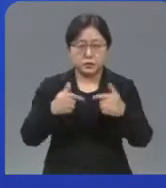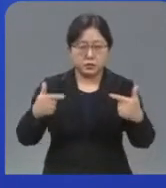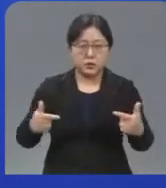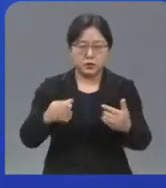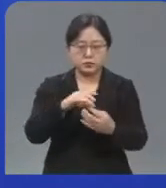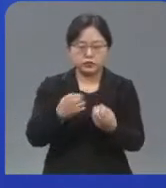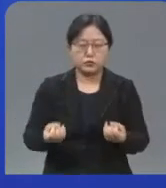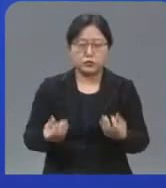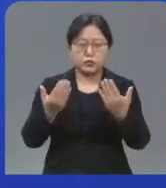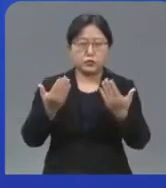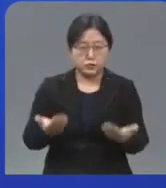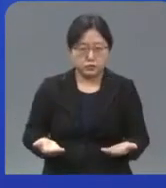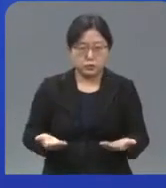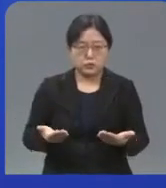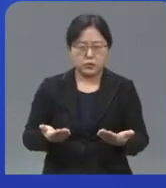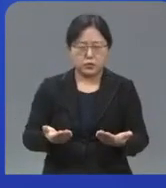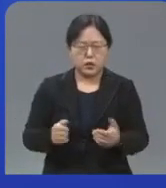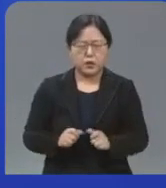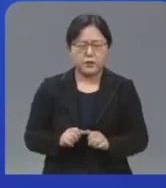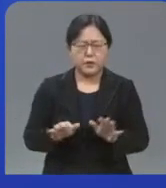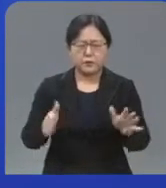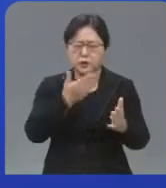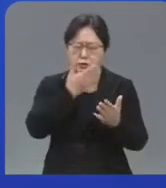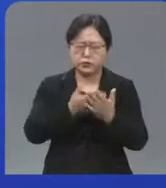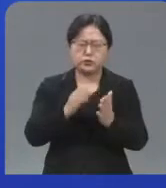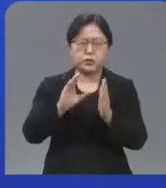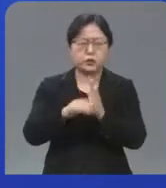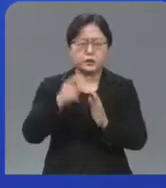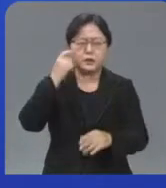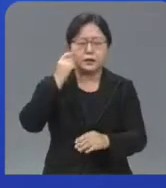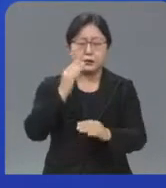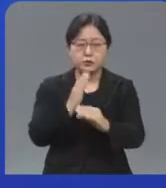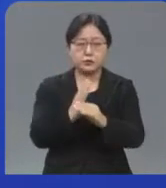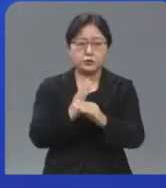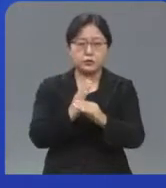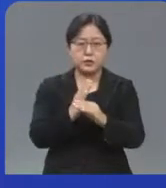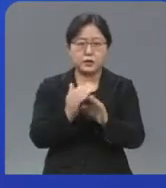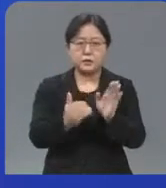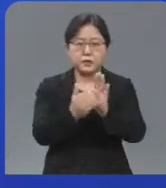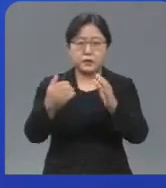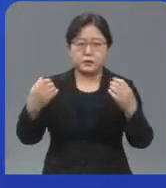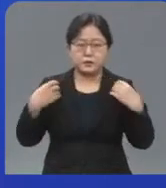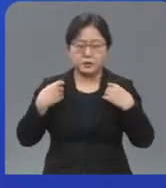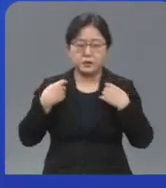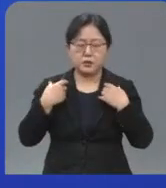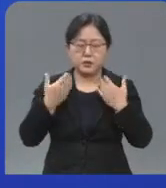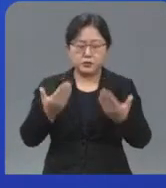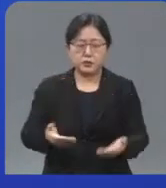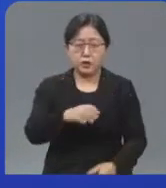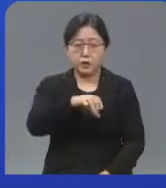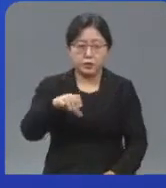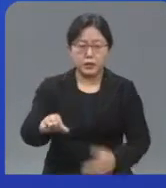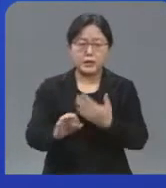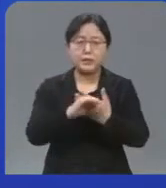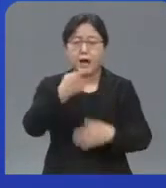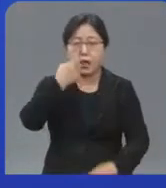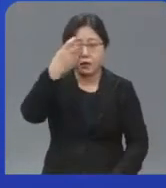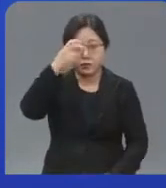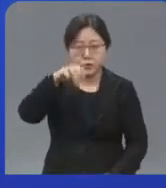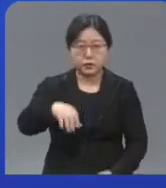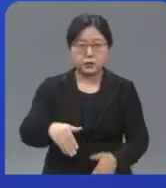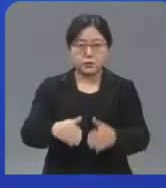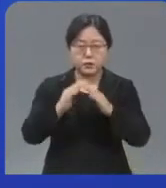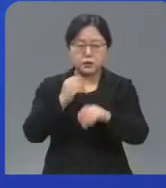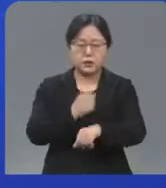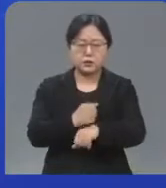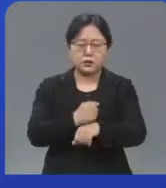추석 연휴가 코로나19 확산의 고비가 될 것으로 전망했습니다. 방역당국은 주요 휴게소에 임시 선별검사소를